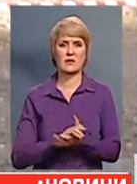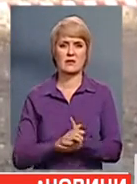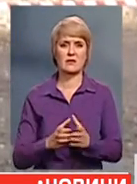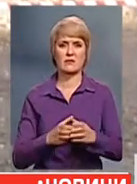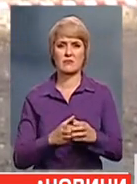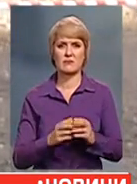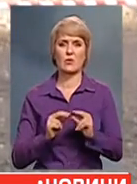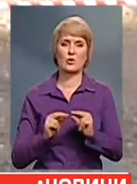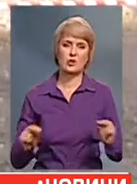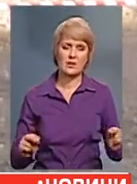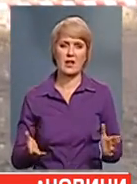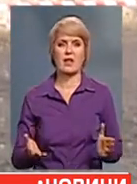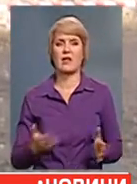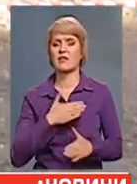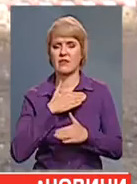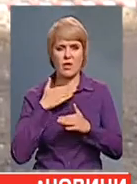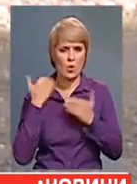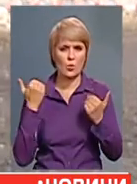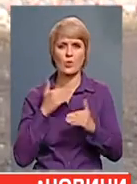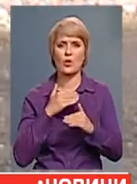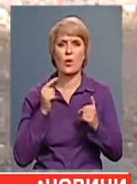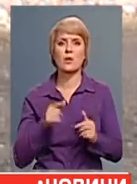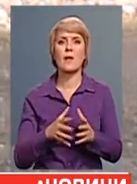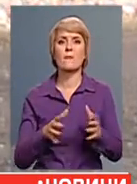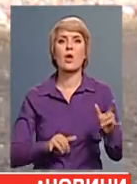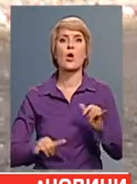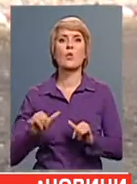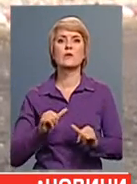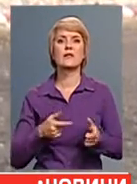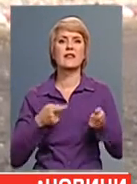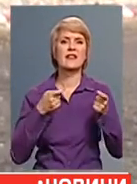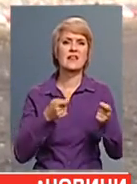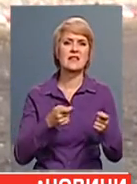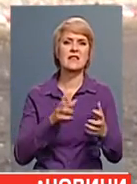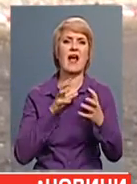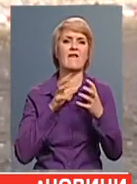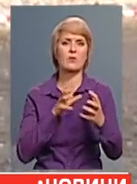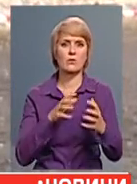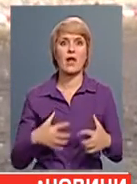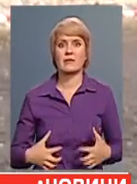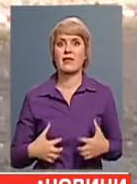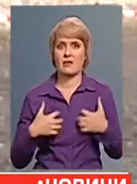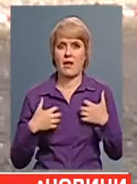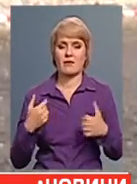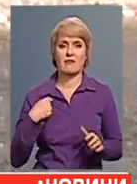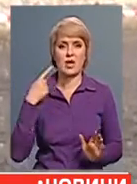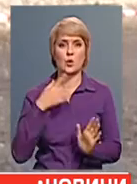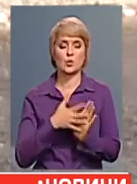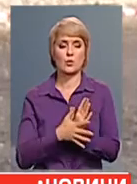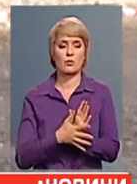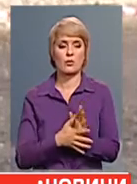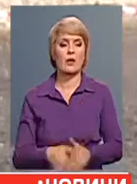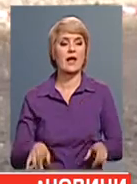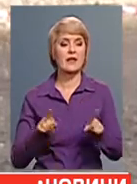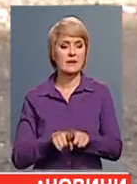з учителями, все. І вони не хочуть. Не хочуть тим паче кудись там їздити, якісь автобусами. Ну вони налякані, я розумію. От.